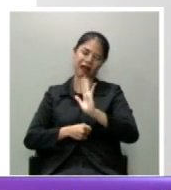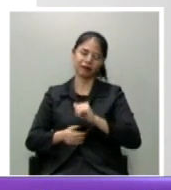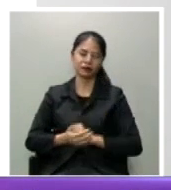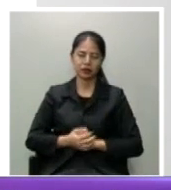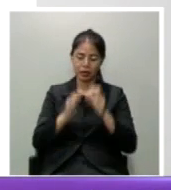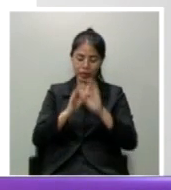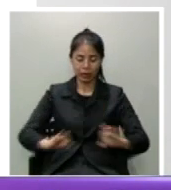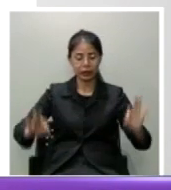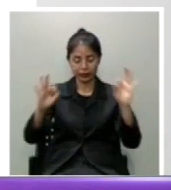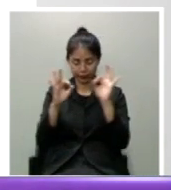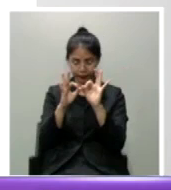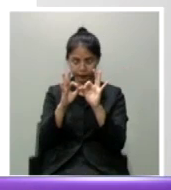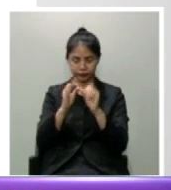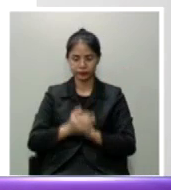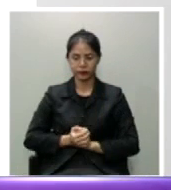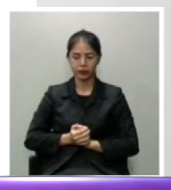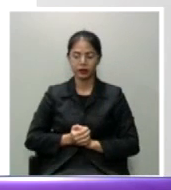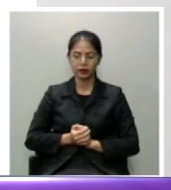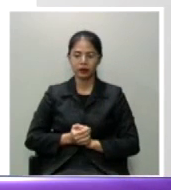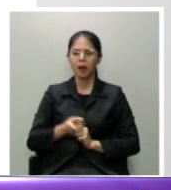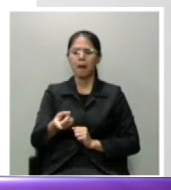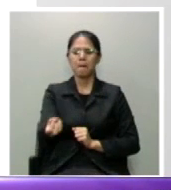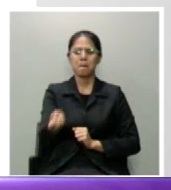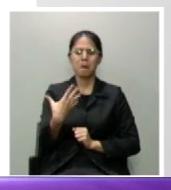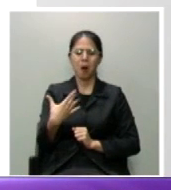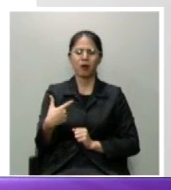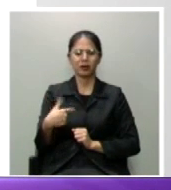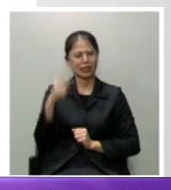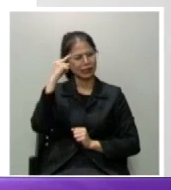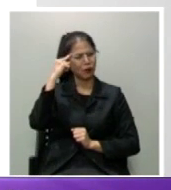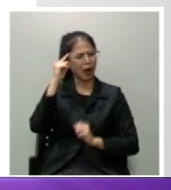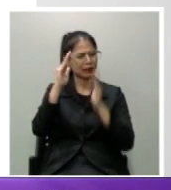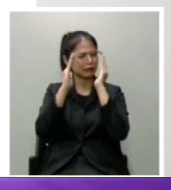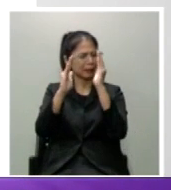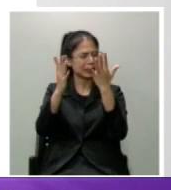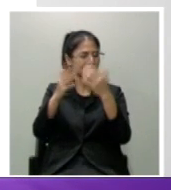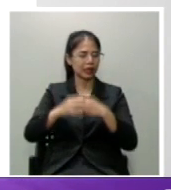ข้อสำคัญที่เมื่อสักครู่ท่านหลุดออกมาโดยไม่ตั้งใ